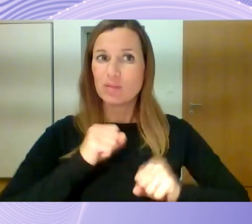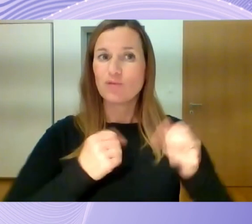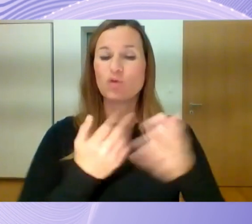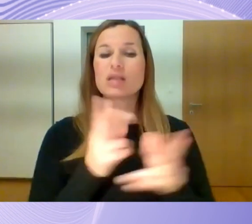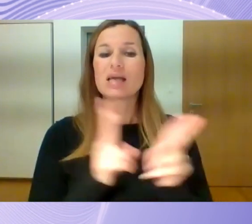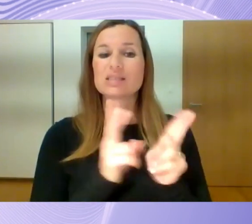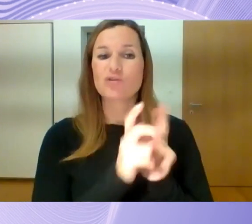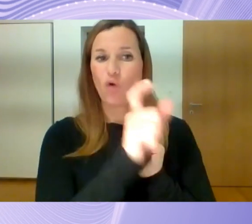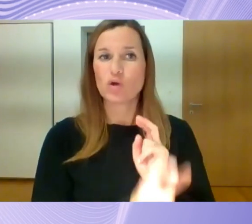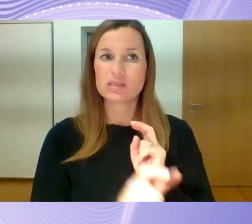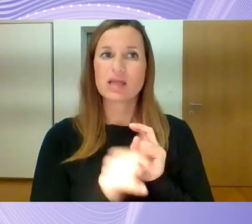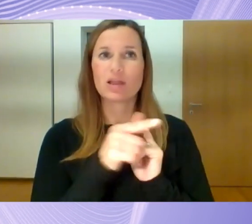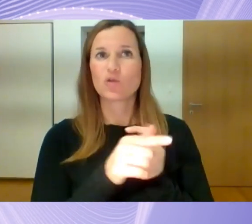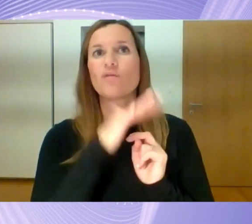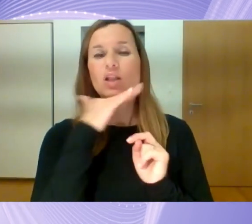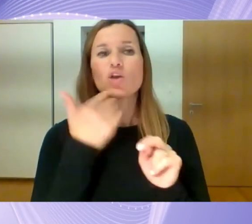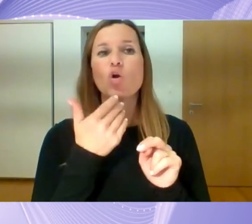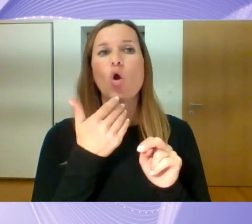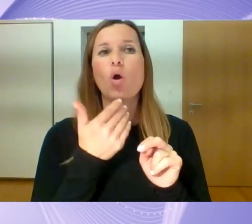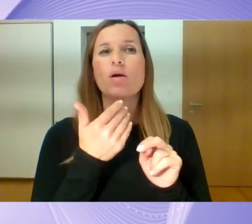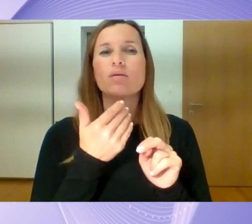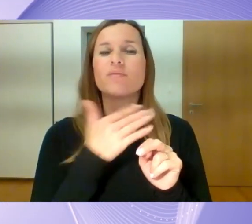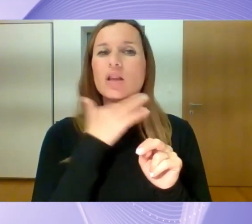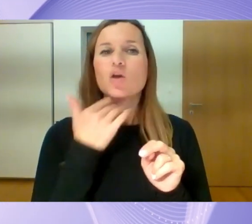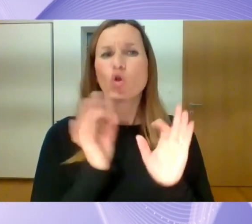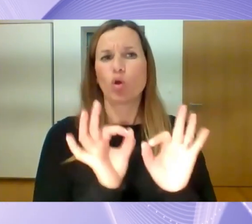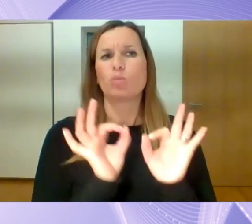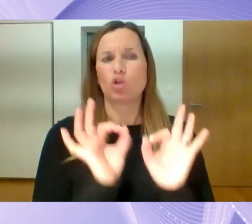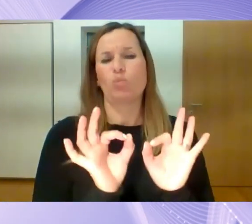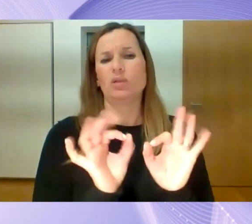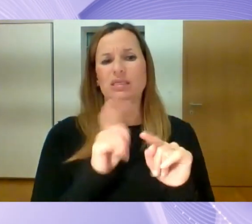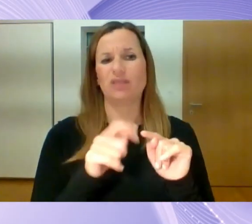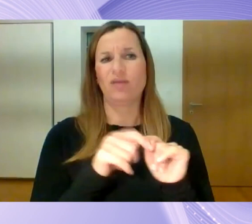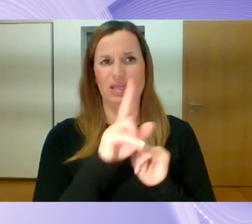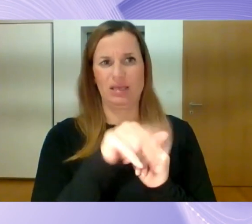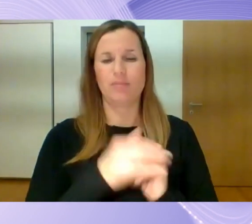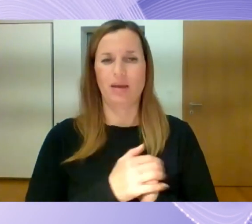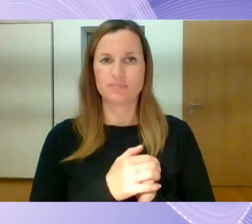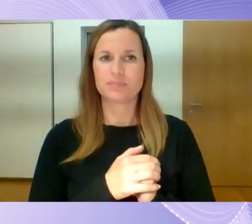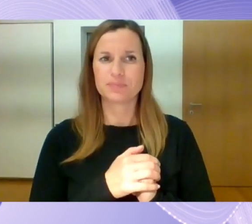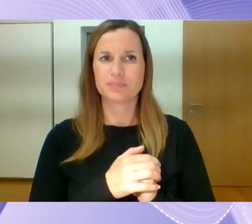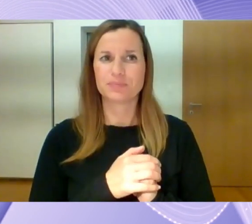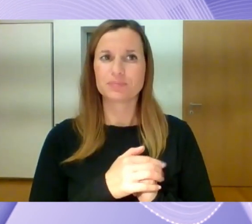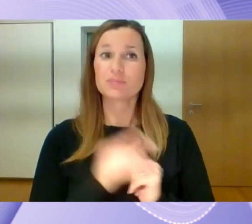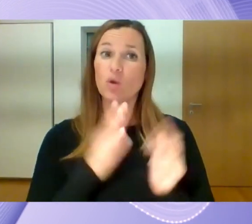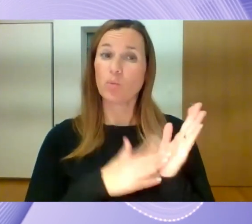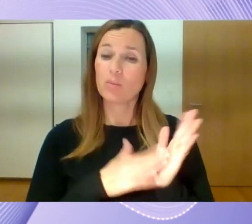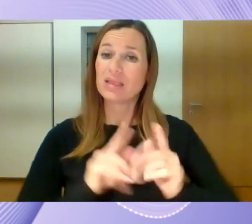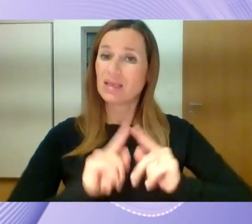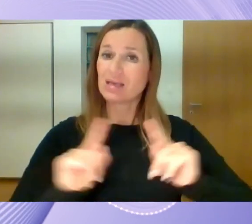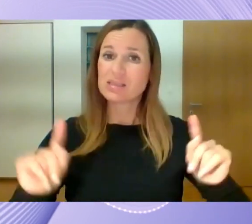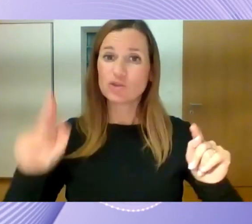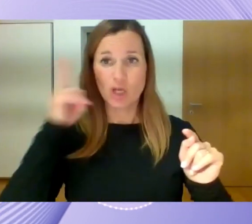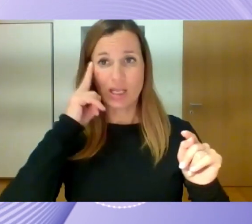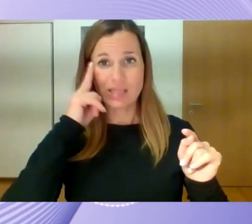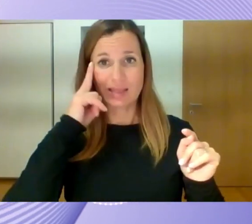veliko bolj, pa proti preledeženim veliko dobrih efektov imajo take stvari. Se pravi, različna znanja, ki jih